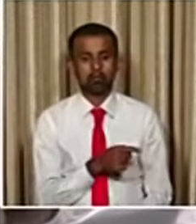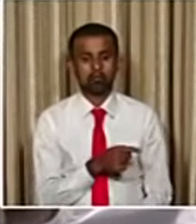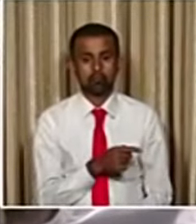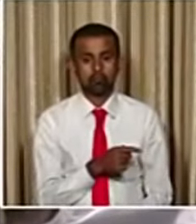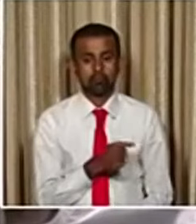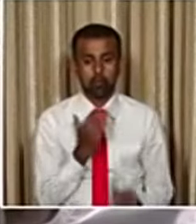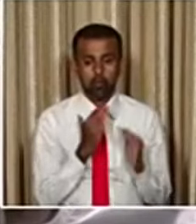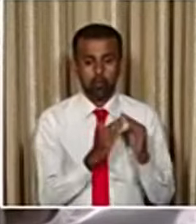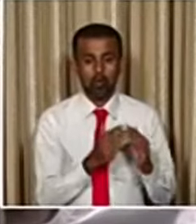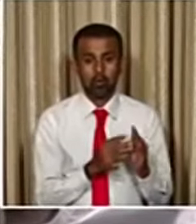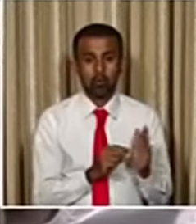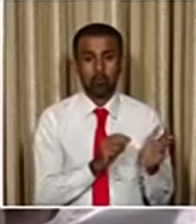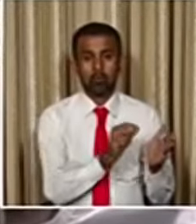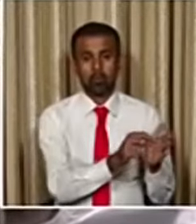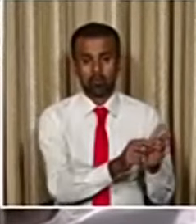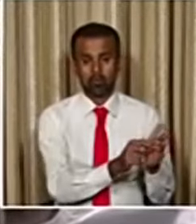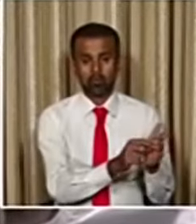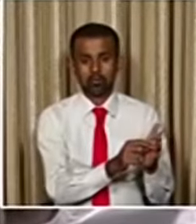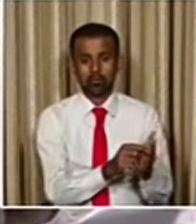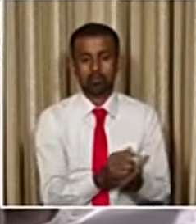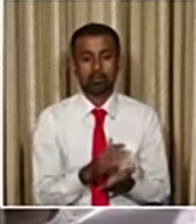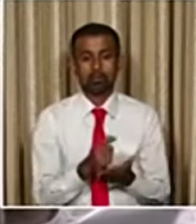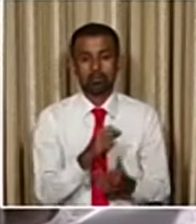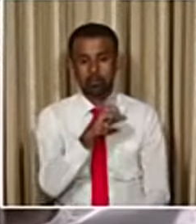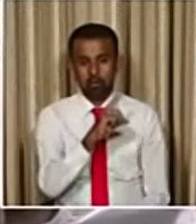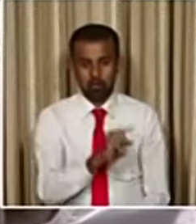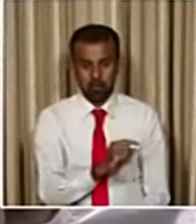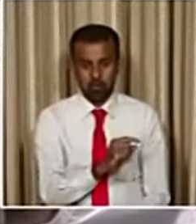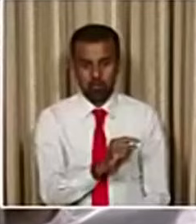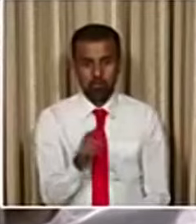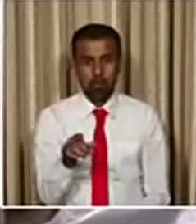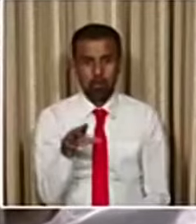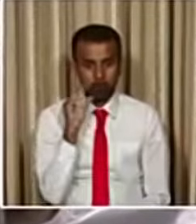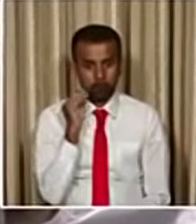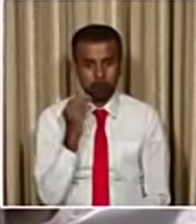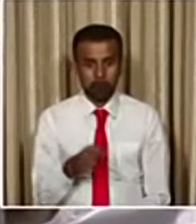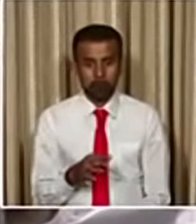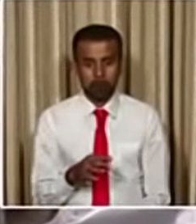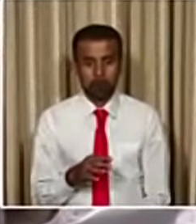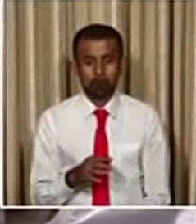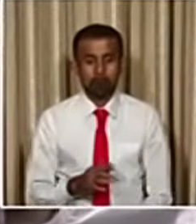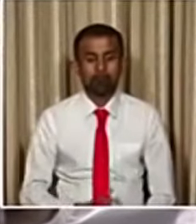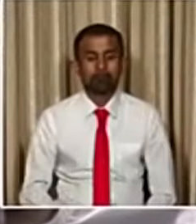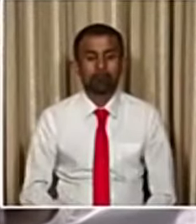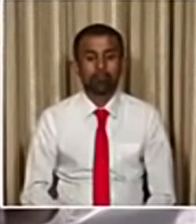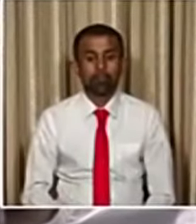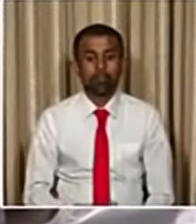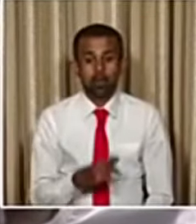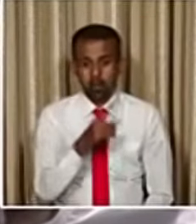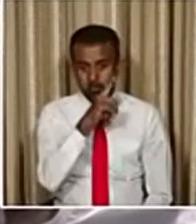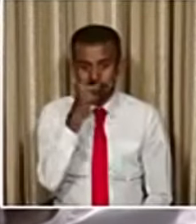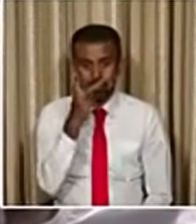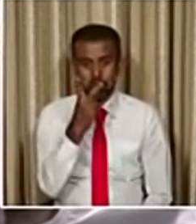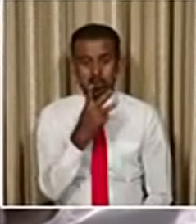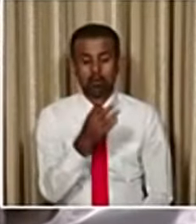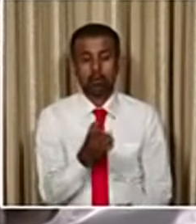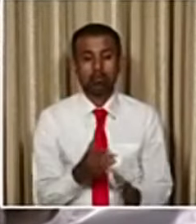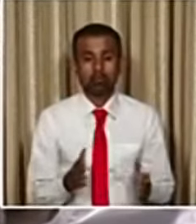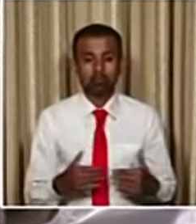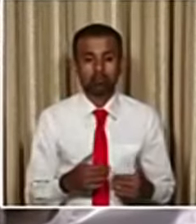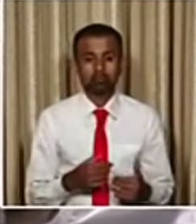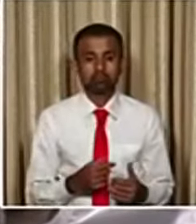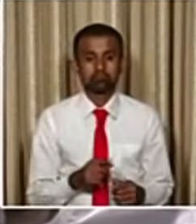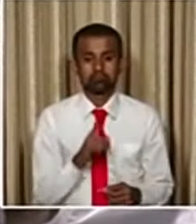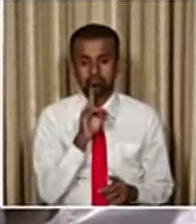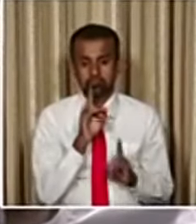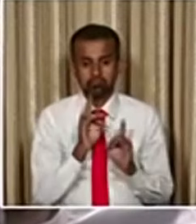බුකින් කරනකොට පාසල් විසින් වෙන් කර ගන්නකොට මේකට සහන මිලක් දෙන්න කියලා ඔබතුමා පිළි අරගෙන අමාත්‍යාංශ නියෝගයක් නිකුත් කරා. දැන් මාස කිහිපයකට කලින් තවමත් ඒ